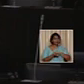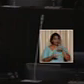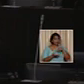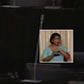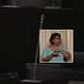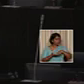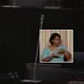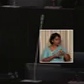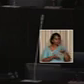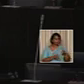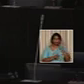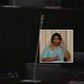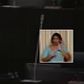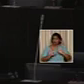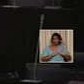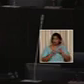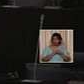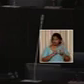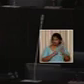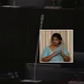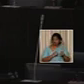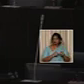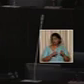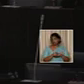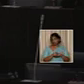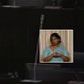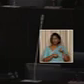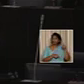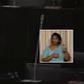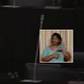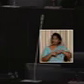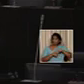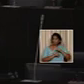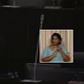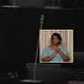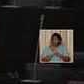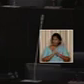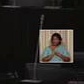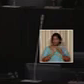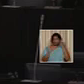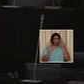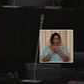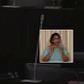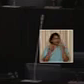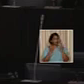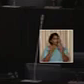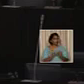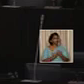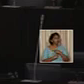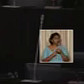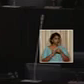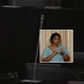कार्यालय विशीन कलमनाकरणे करण लबन बेविन हेम आयतनवल नीति मे रामुतुल निदास्कर गनीम